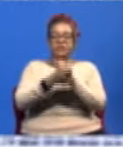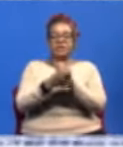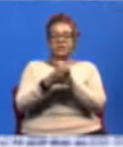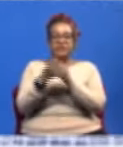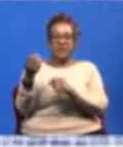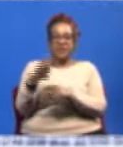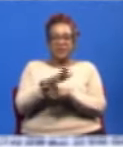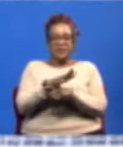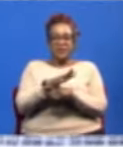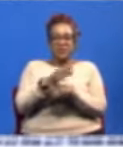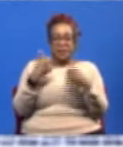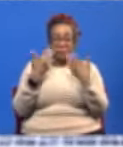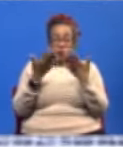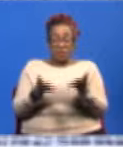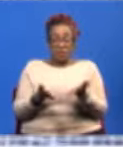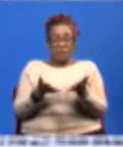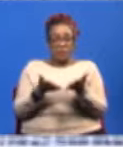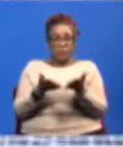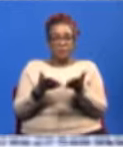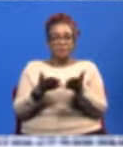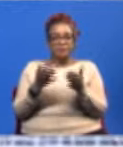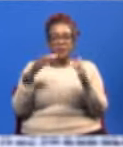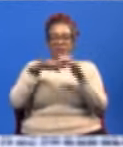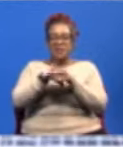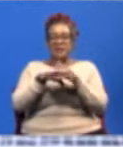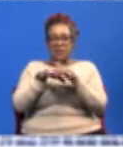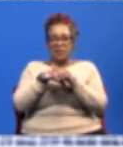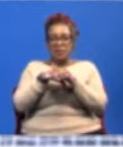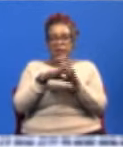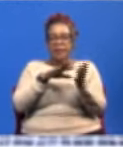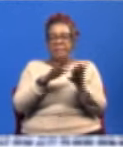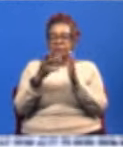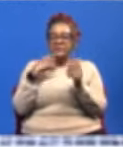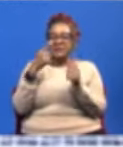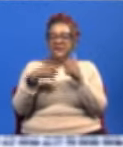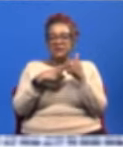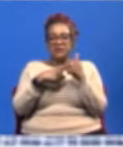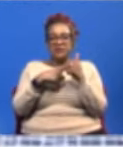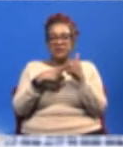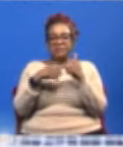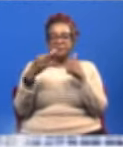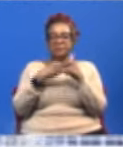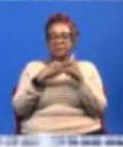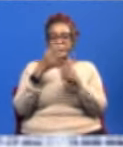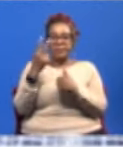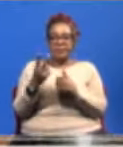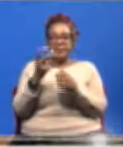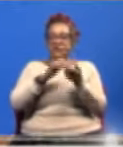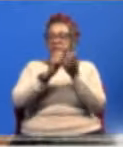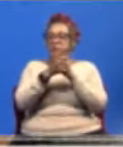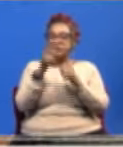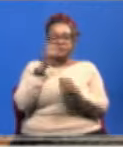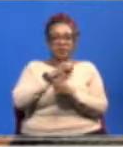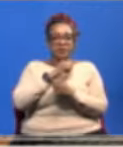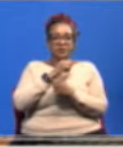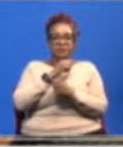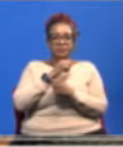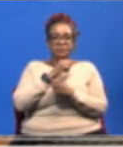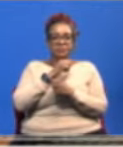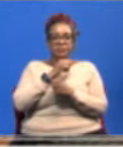na kufikia sasa gunia za mbolea 682 zimebadilishwa. They should come